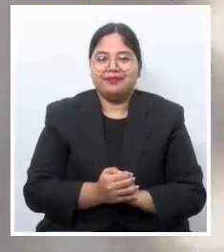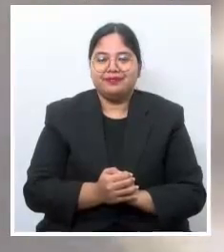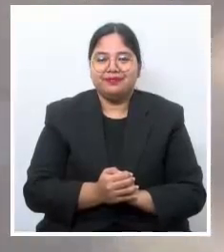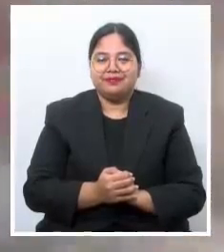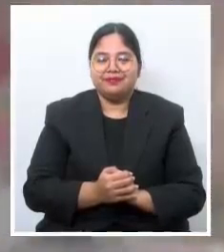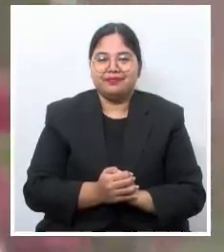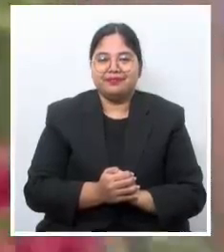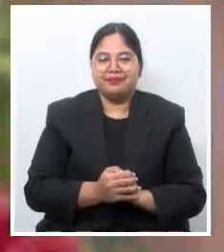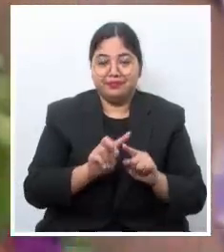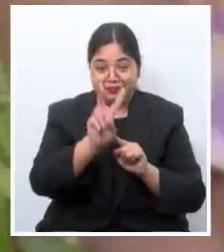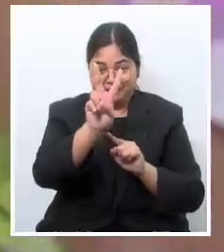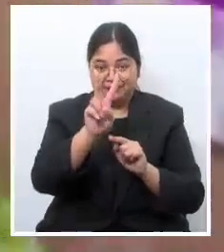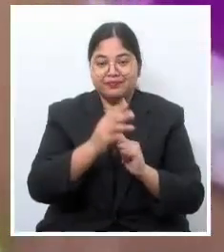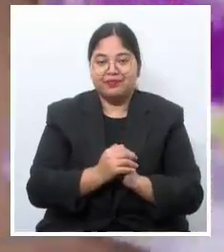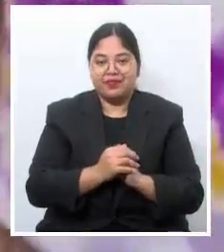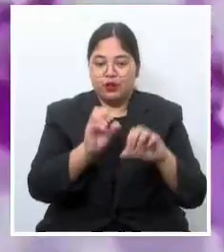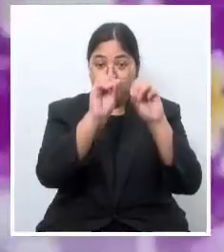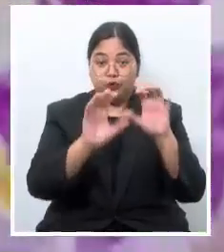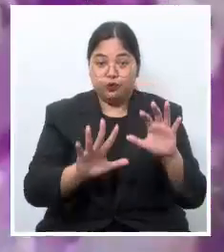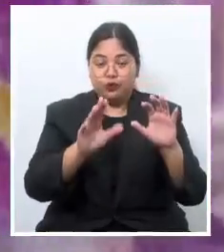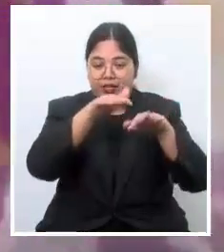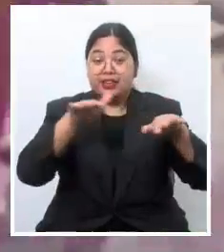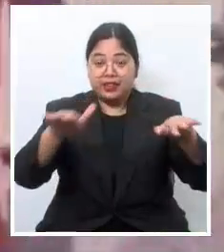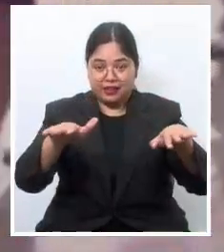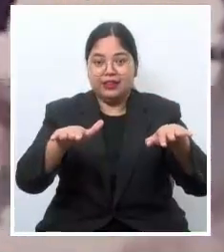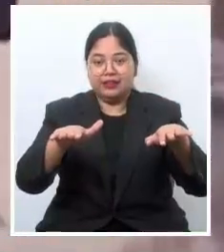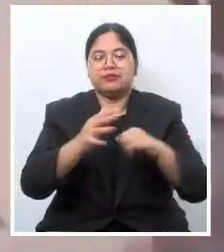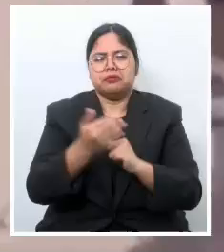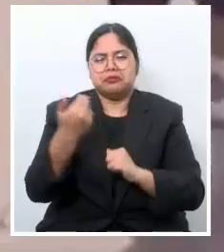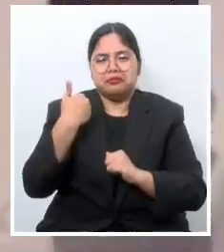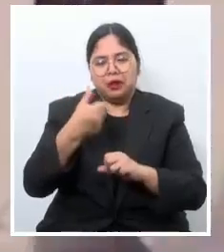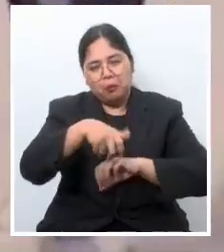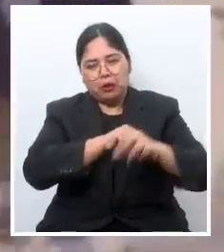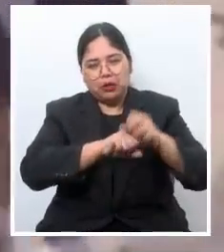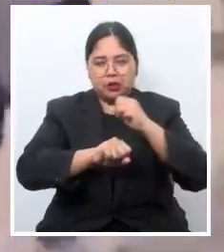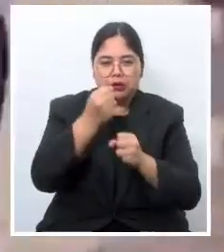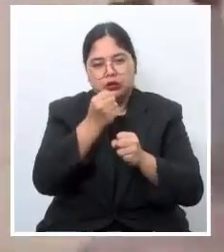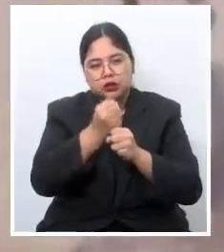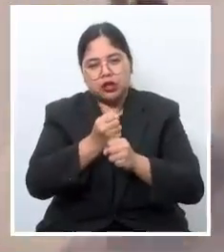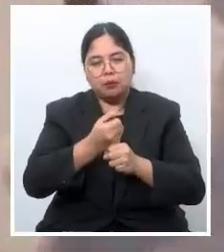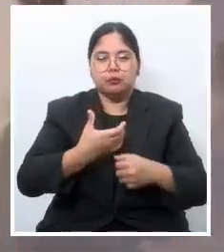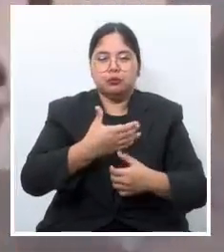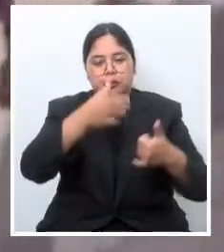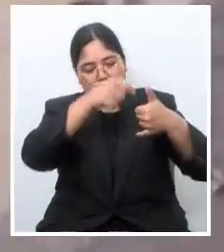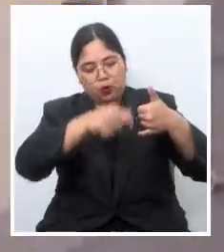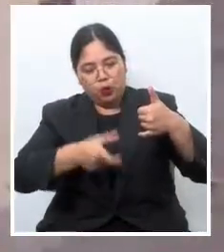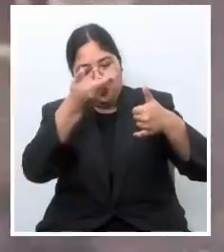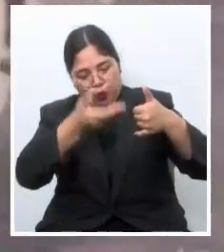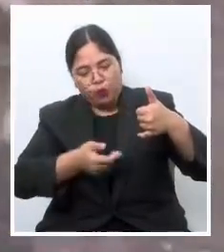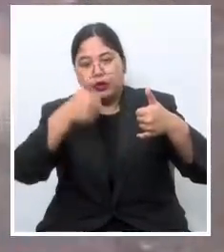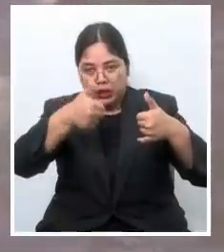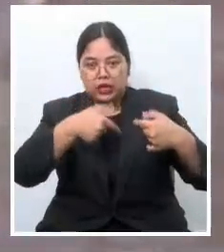ใจ 2ครูและนักเรียนมีความตระหนักในการปฏิบัติตนเป็นพลเมืองดีมีจิตอาสาด้วยหัว